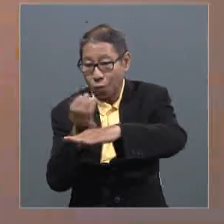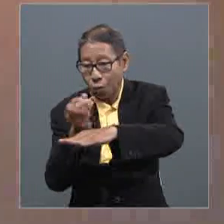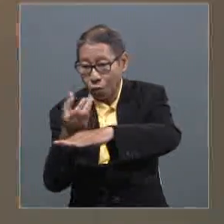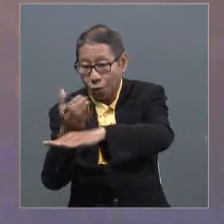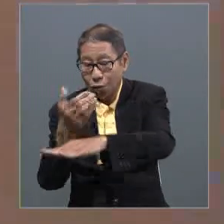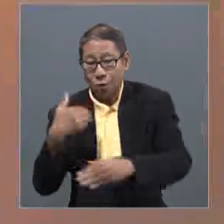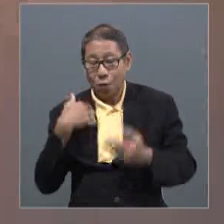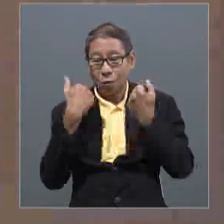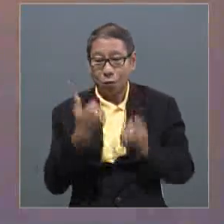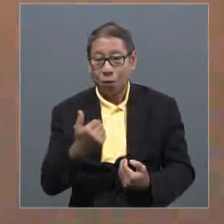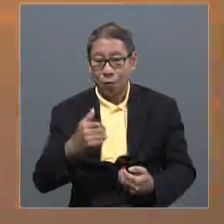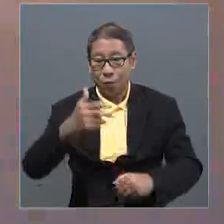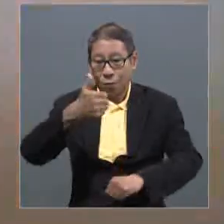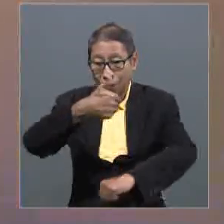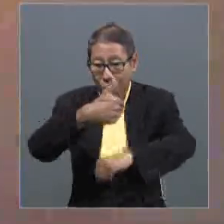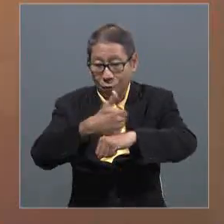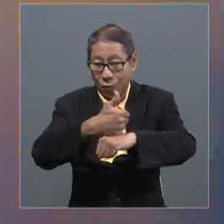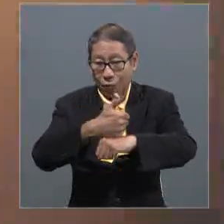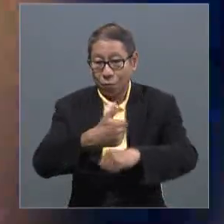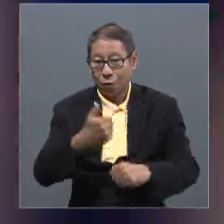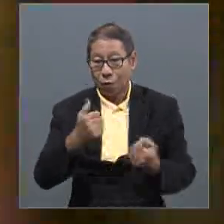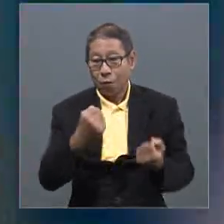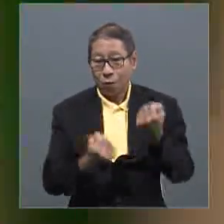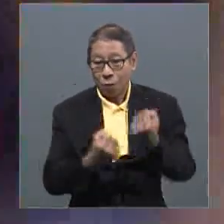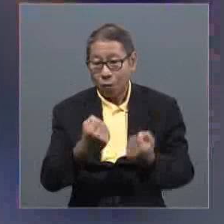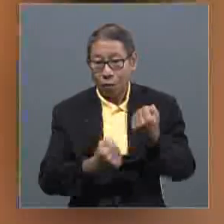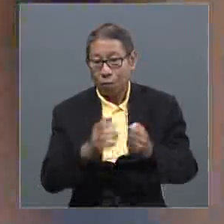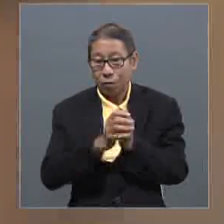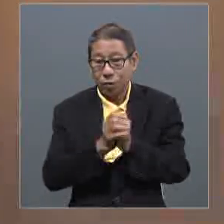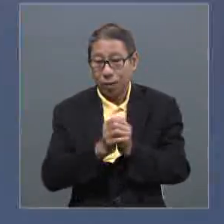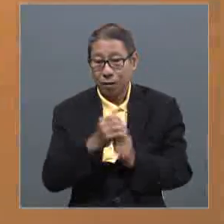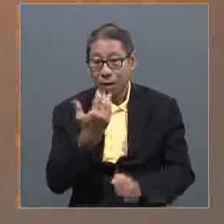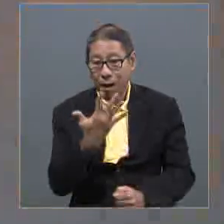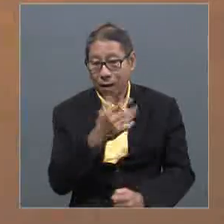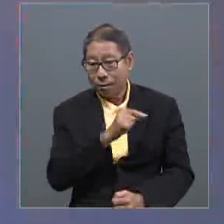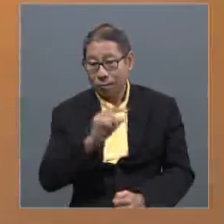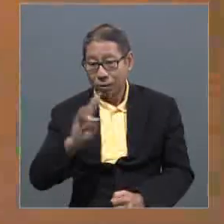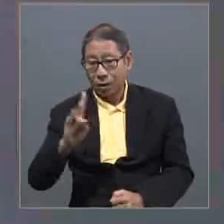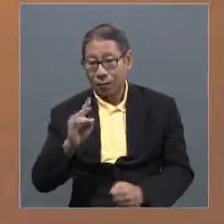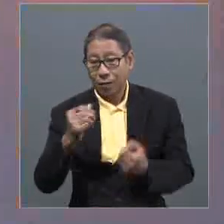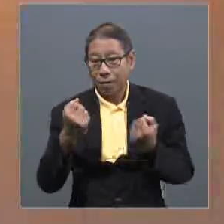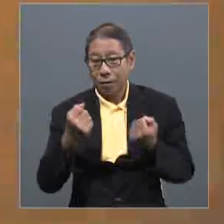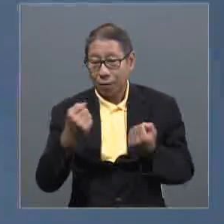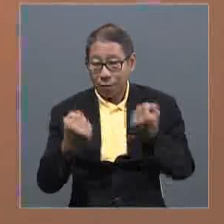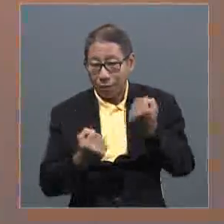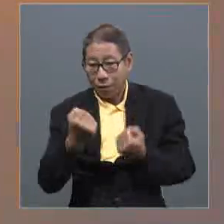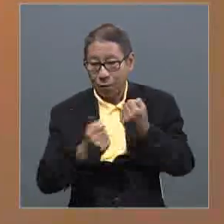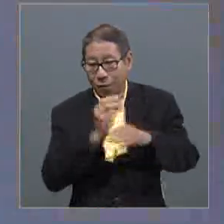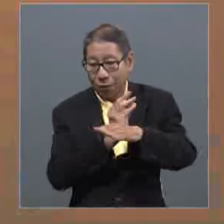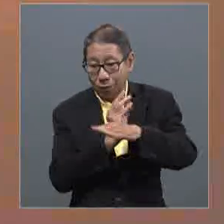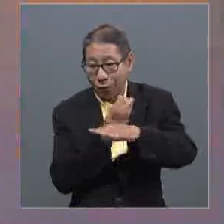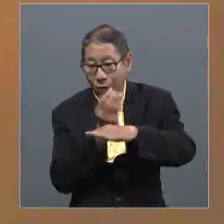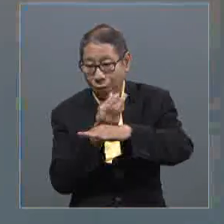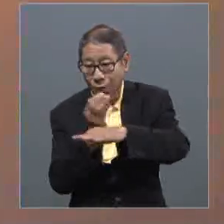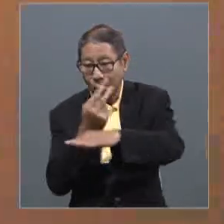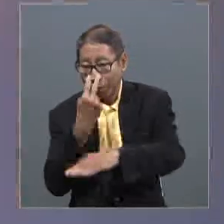ขบวนรถหรู VIP 5-7คันตามที่เขาก็บอกแล้วก็มีรถตำรวจปิดท้ายอีก 1ขบวนนะอันนี้จาก